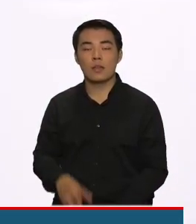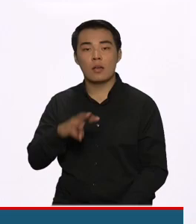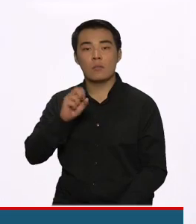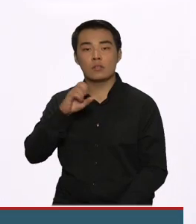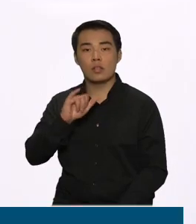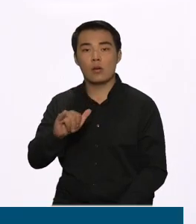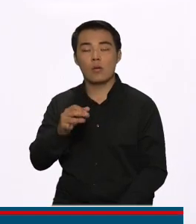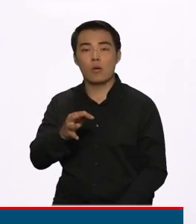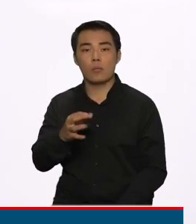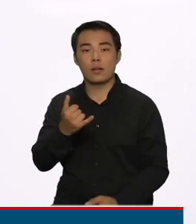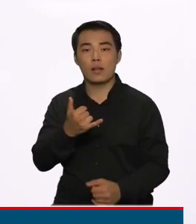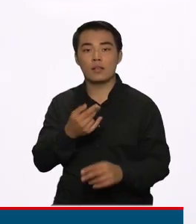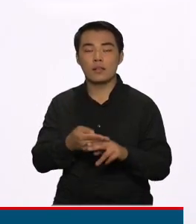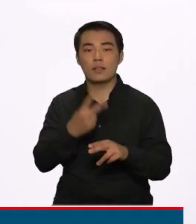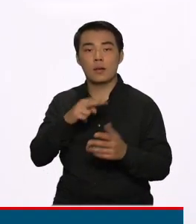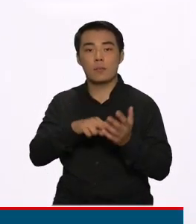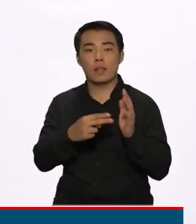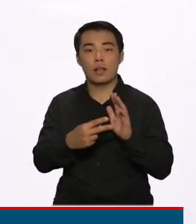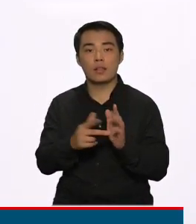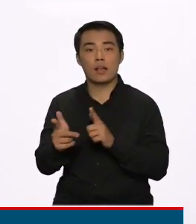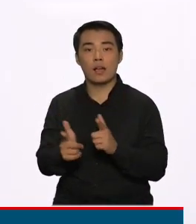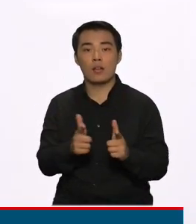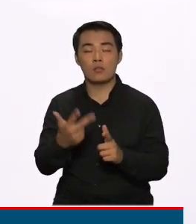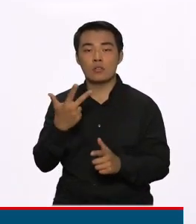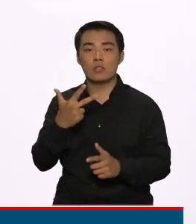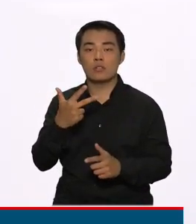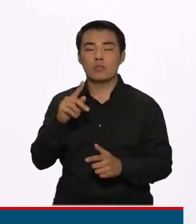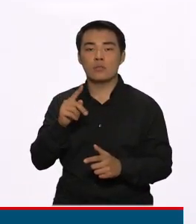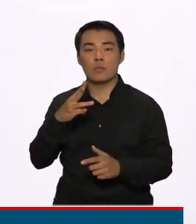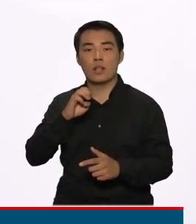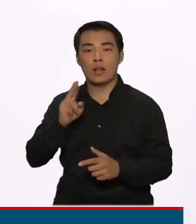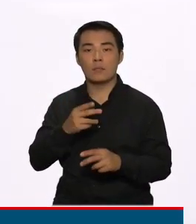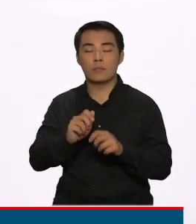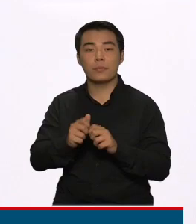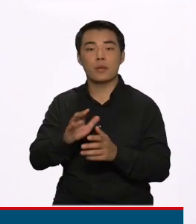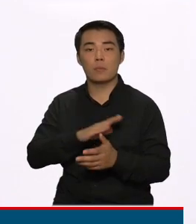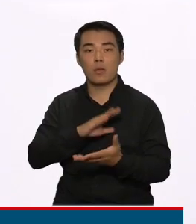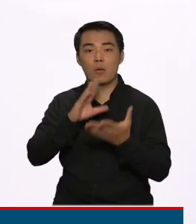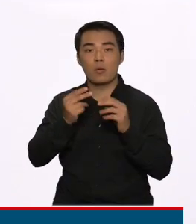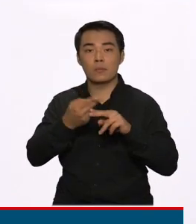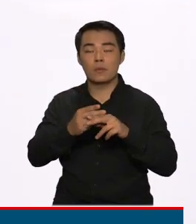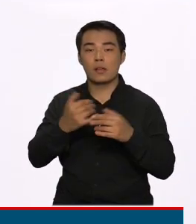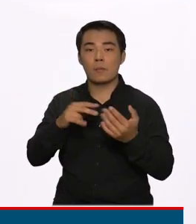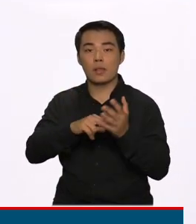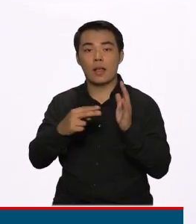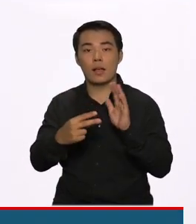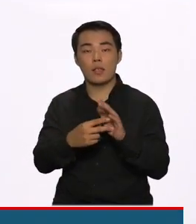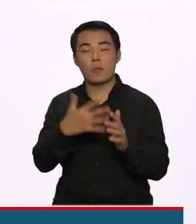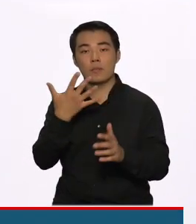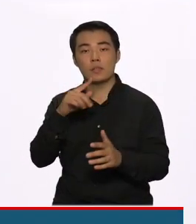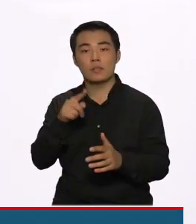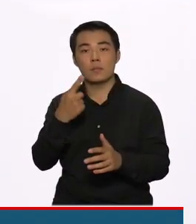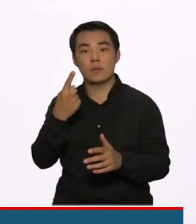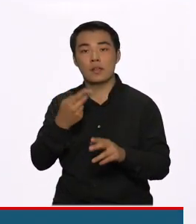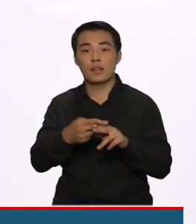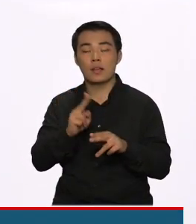Маңғыстау облысына екі жобаны іске асыруға 3,5 миллиард теңге бөлінді. Бүгінгі таңда жоспарланған 5-1